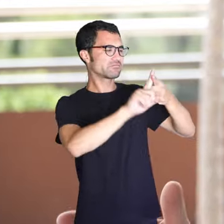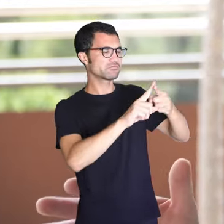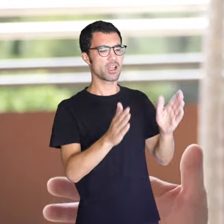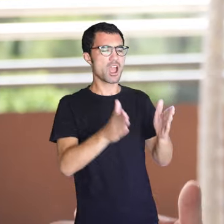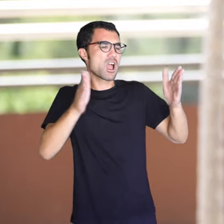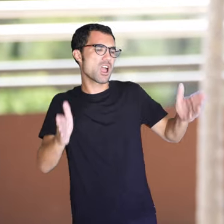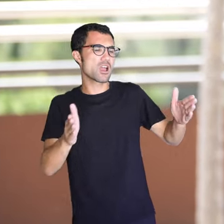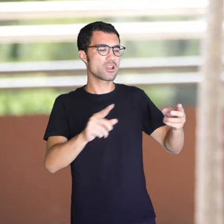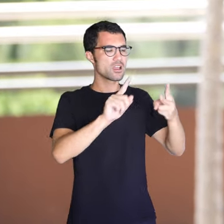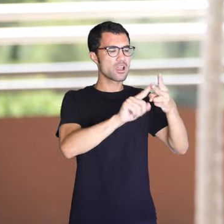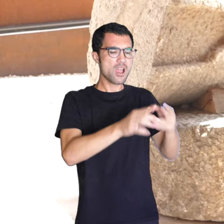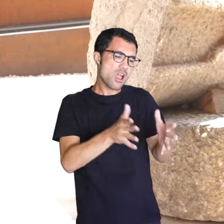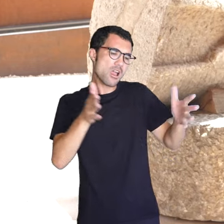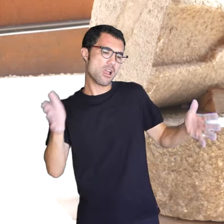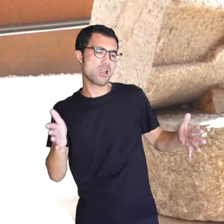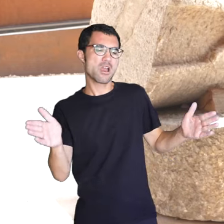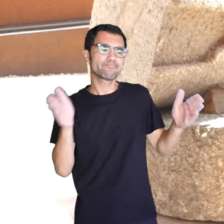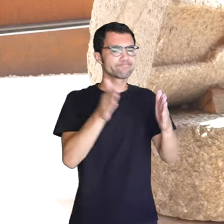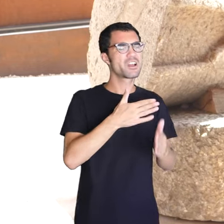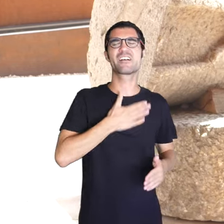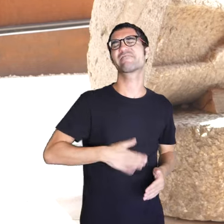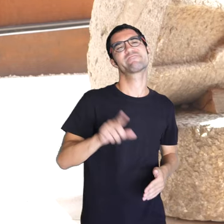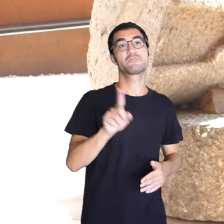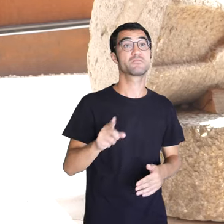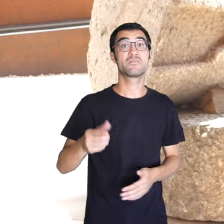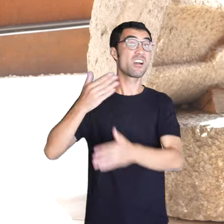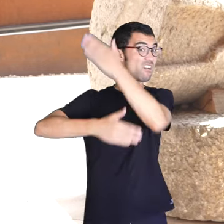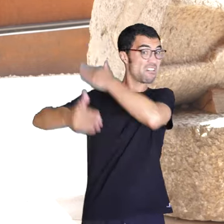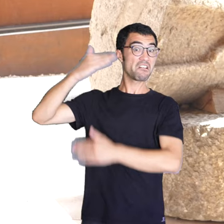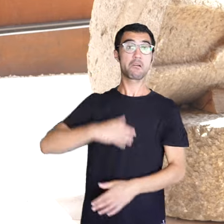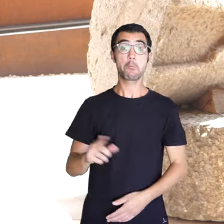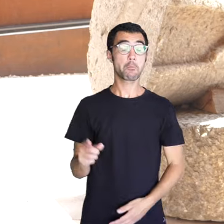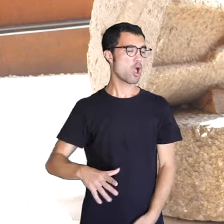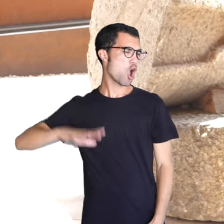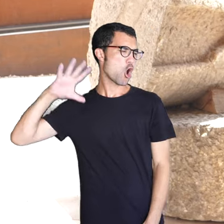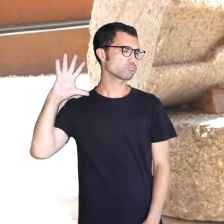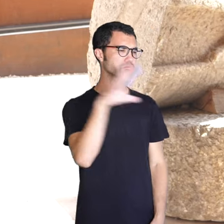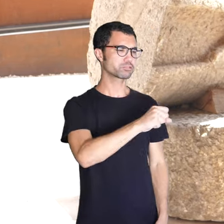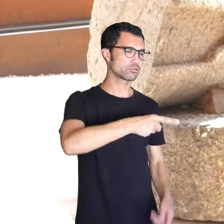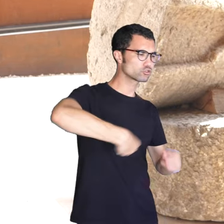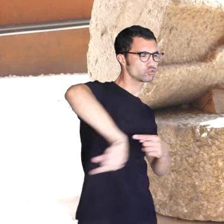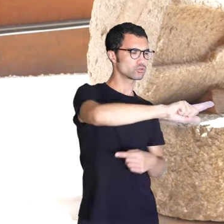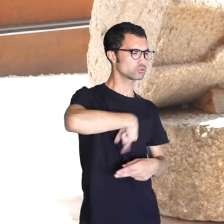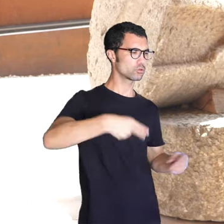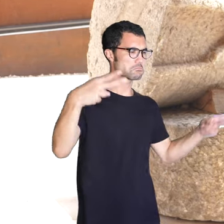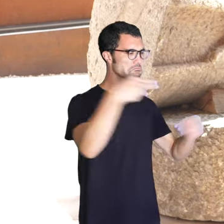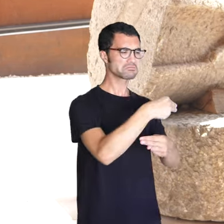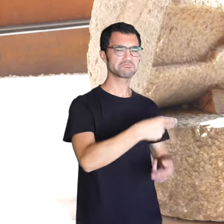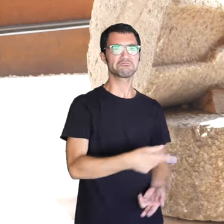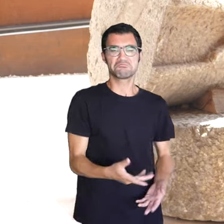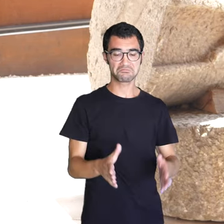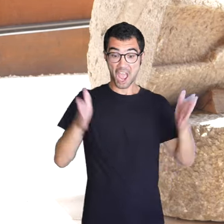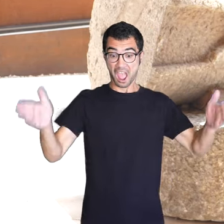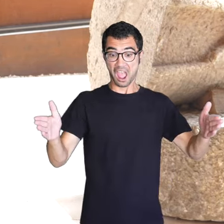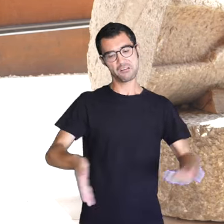facin 700 grans. Això no era antes. Si un carrojo era gros i eren dos, el xapaven per mig. Si